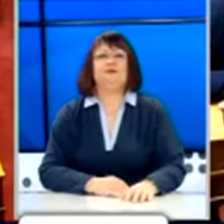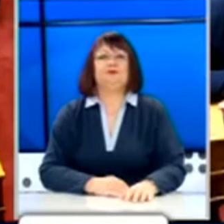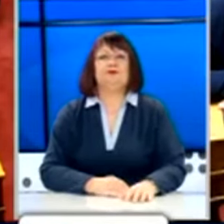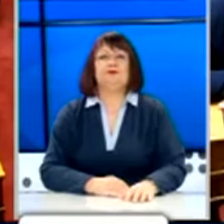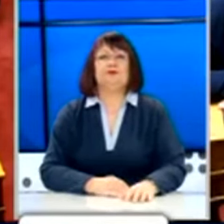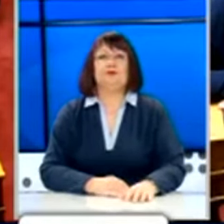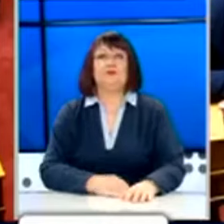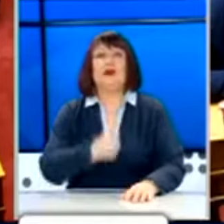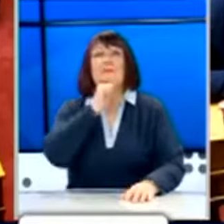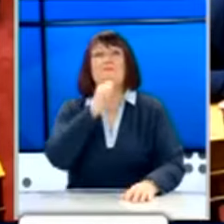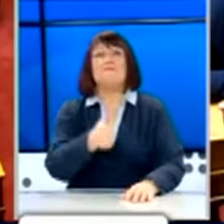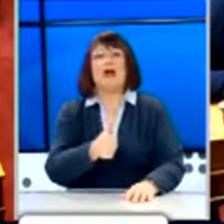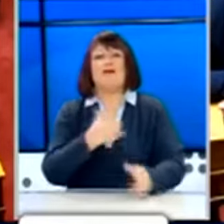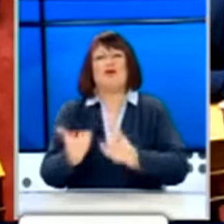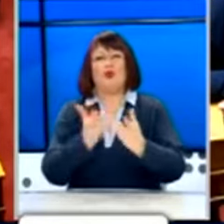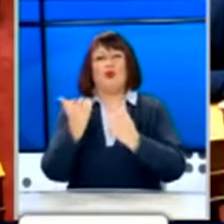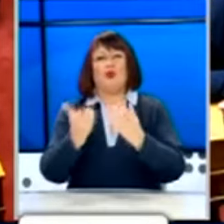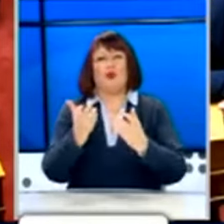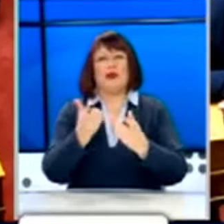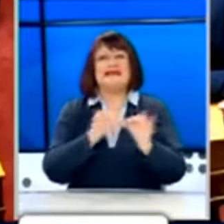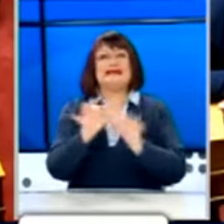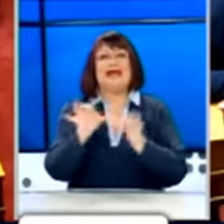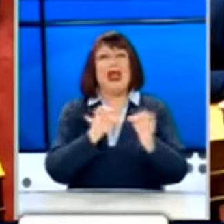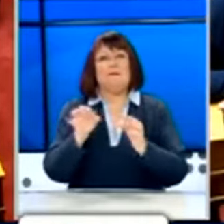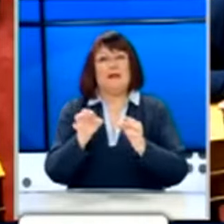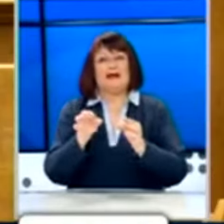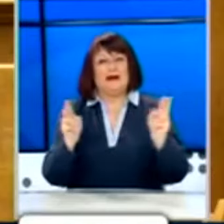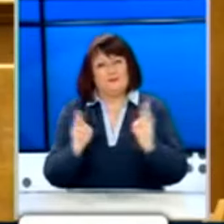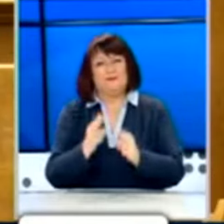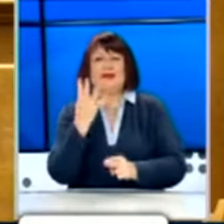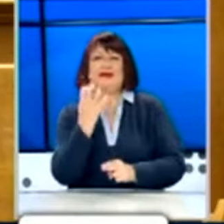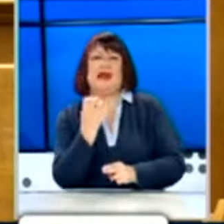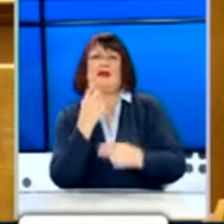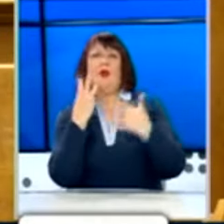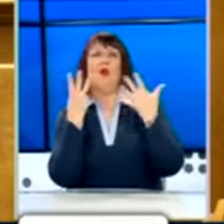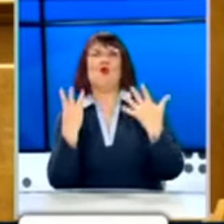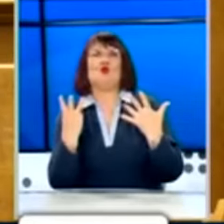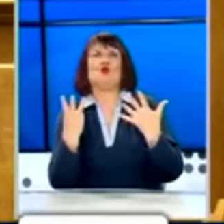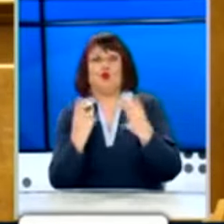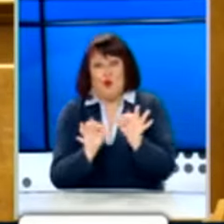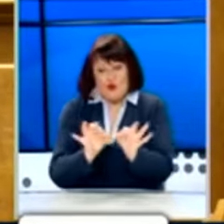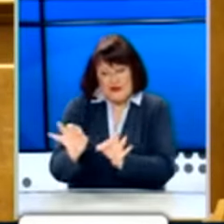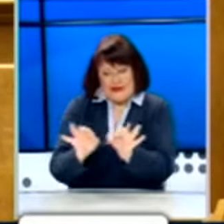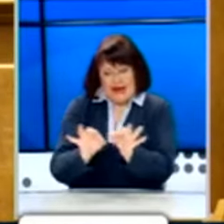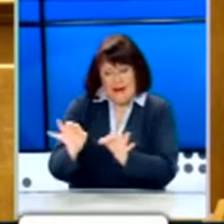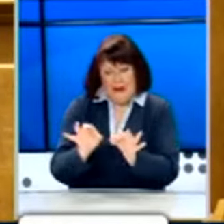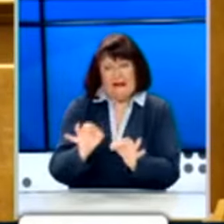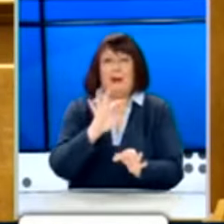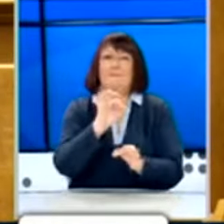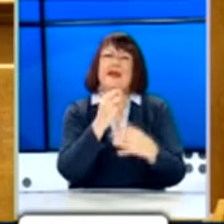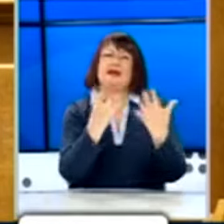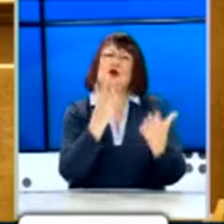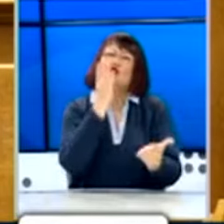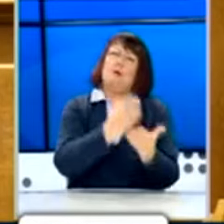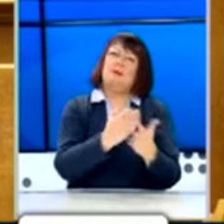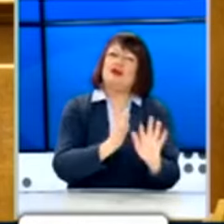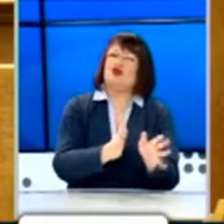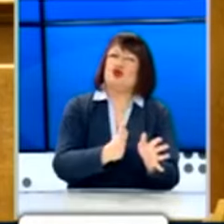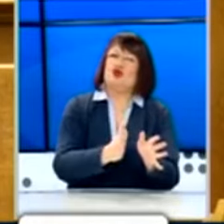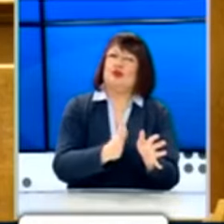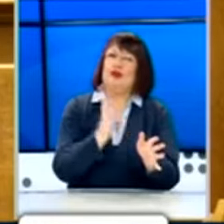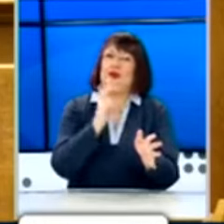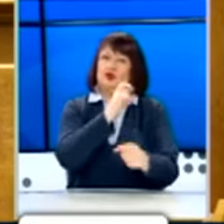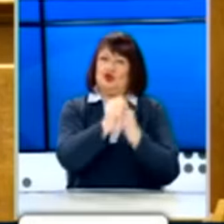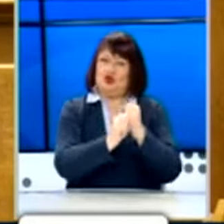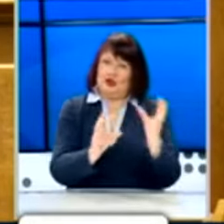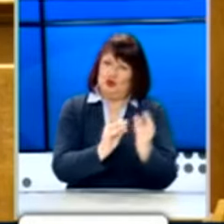Κυριάκος Μητσοτάκης επιχείρησε πάντως να χρήσει η αξιωματική αντιπολίτευση το Πασόκ με τη στάση του, με τον αρχηγό της Χαριλάου Τρικούπη να απαντά πως αυτά τα